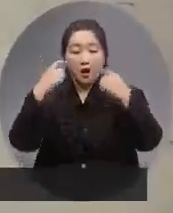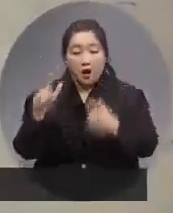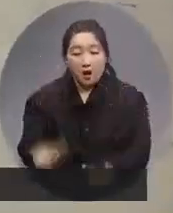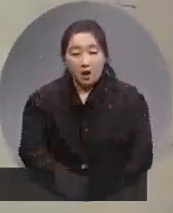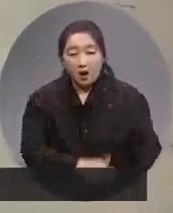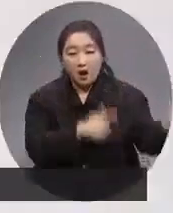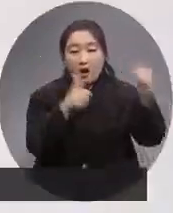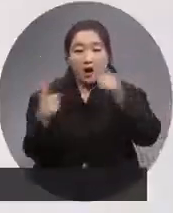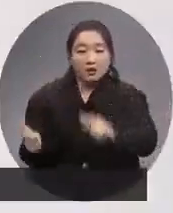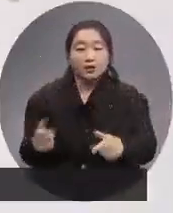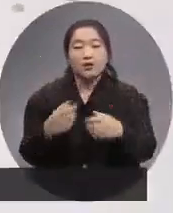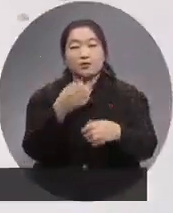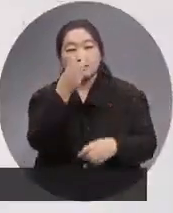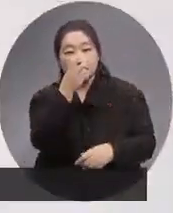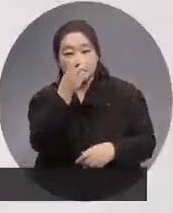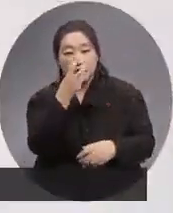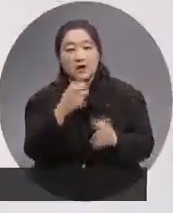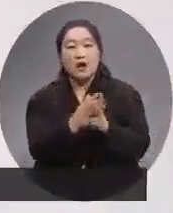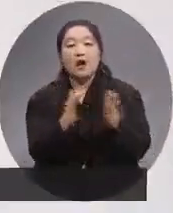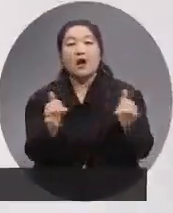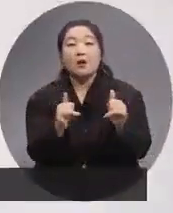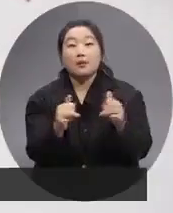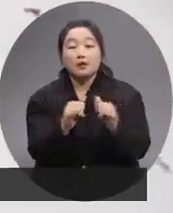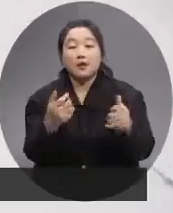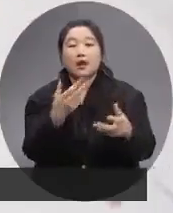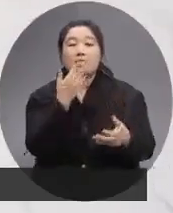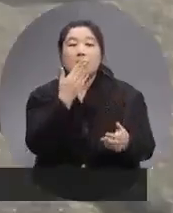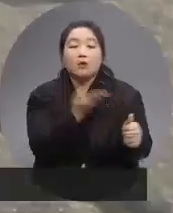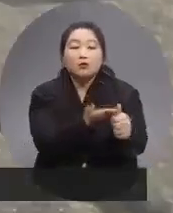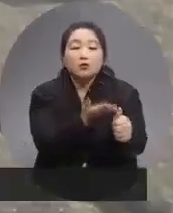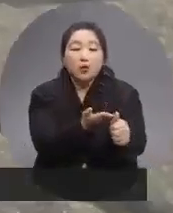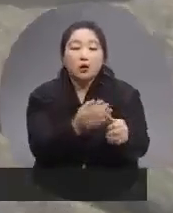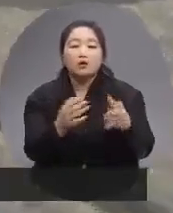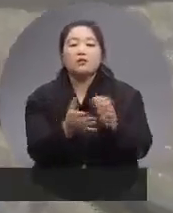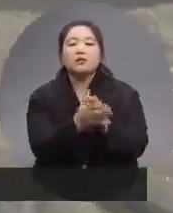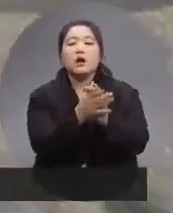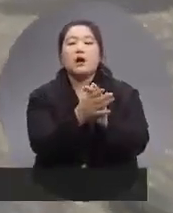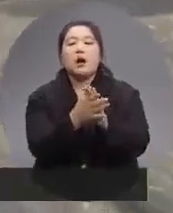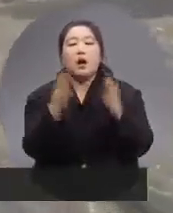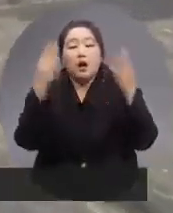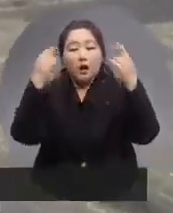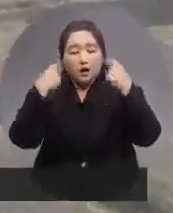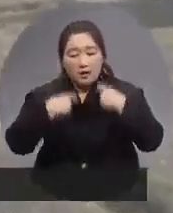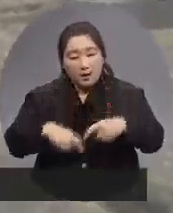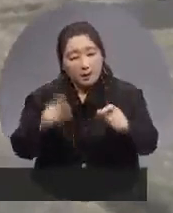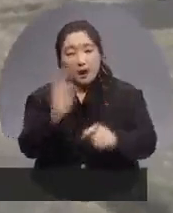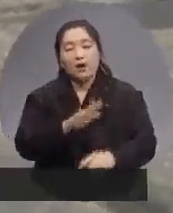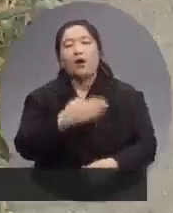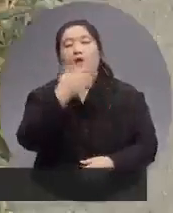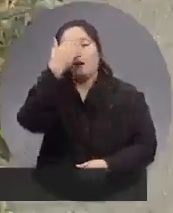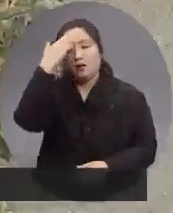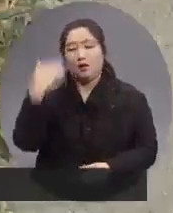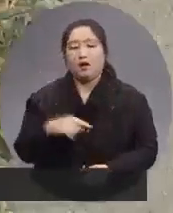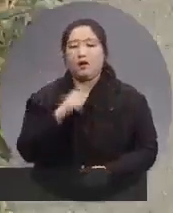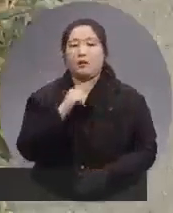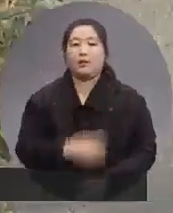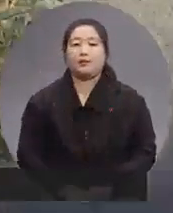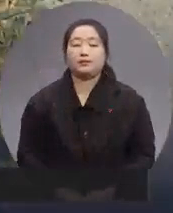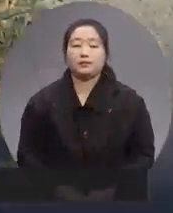노르와 함께한 아파트 주민들은 먹이까지 갖다주며 응원했고 추운 밤을 넘기지 않아 안도했습니다 하룻밤을